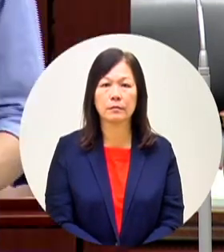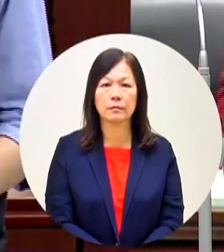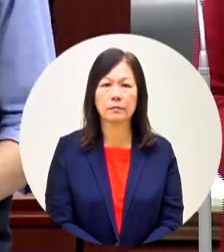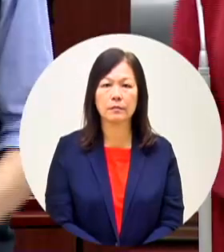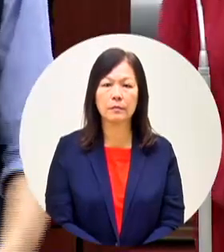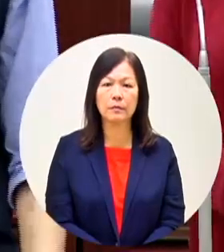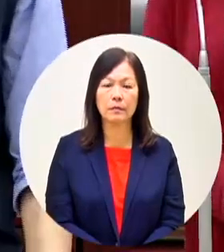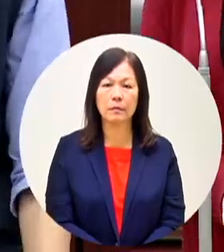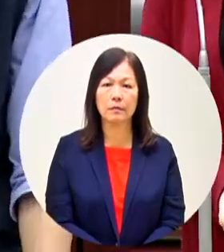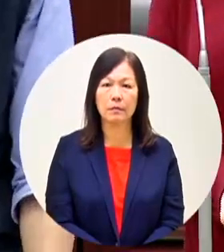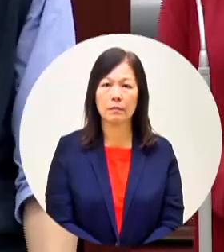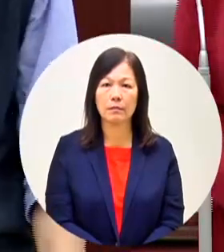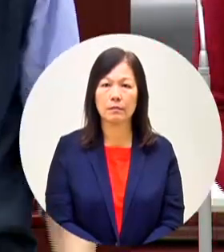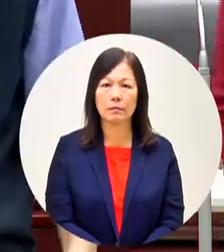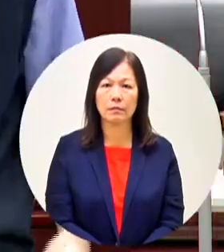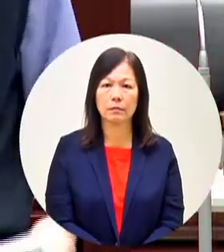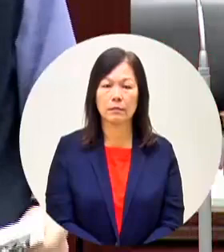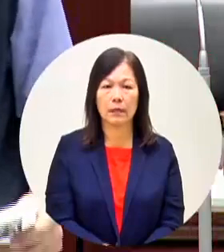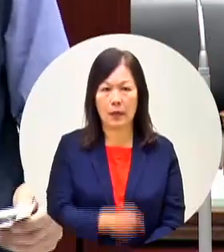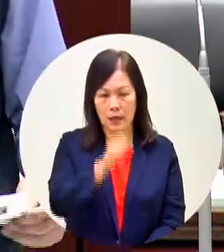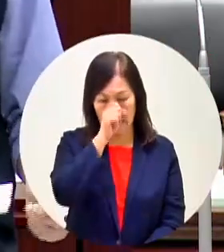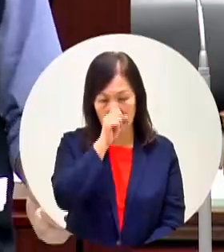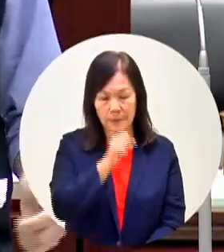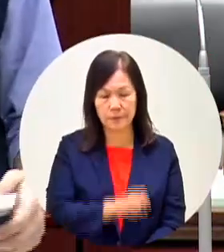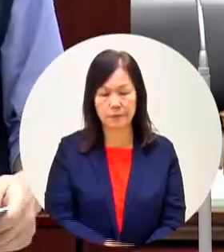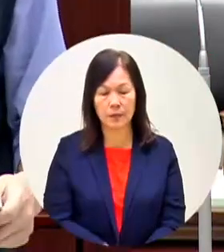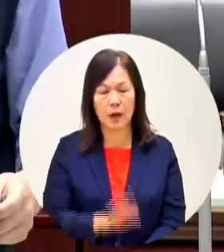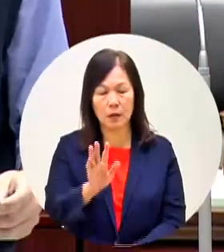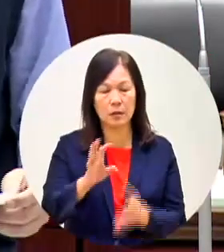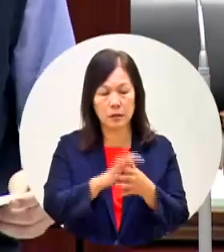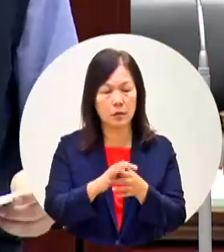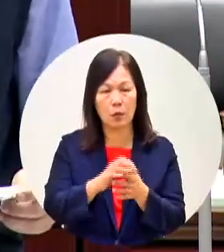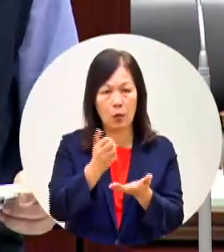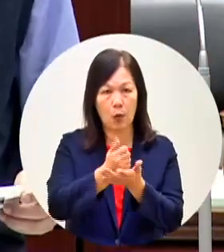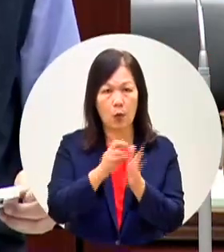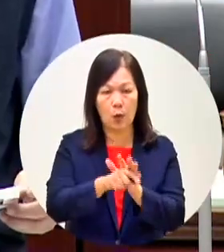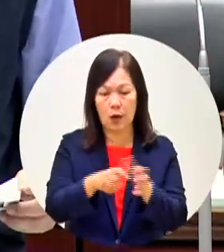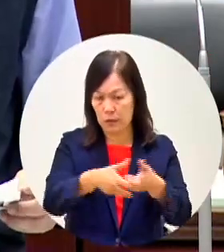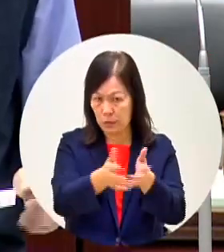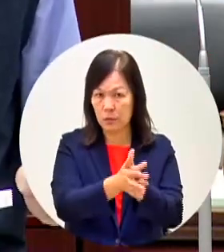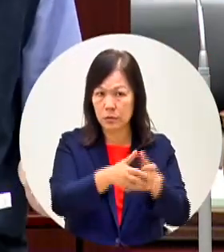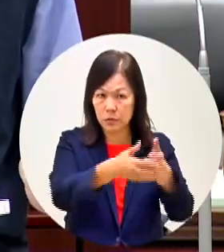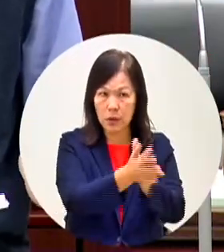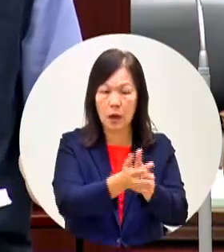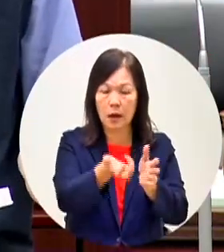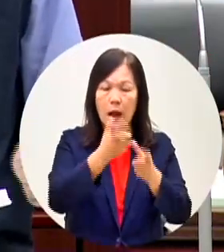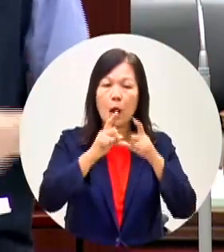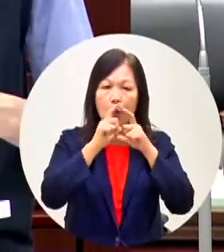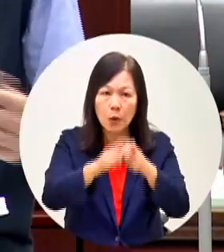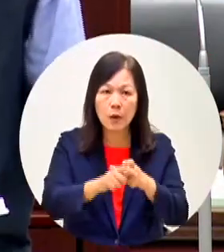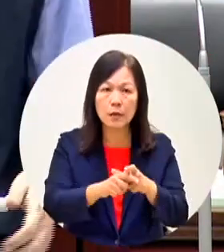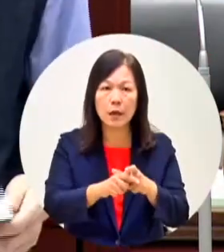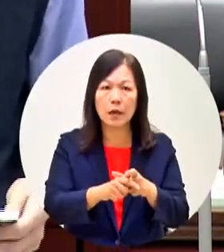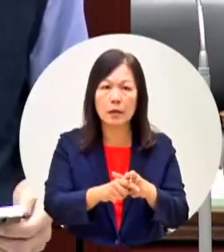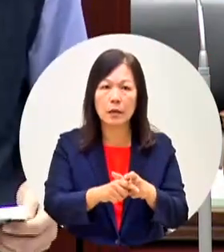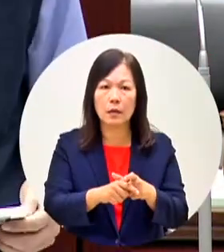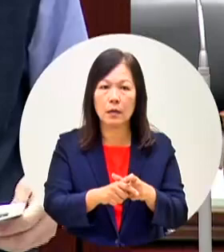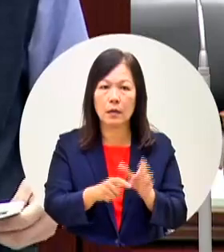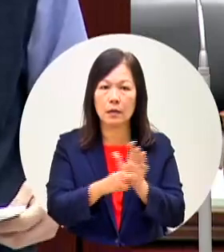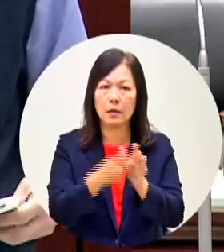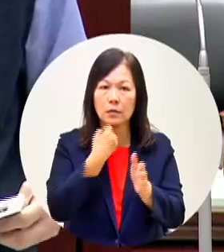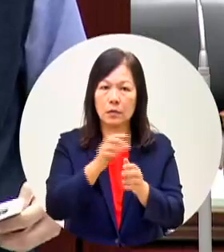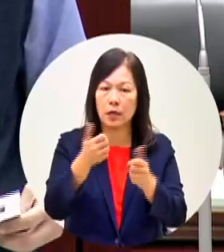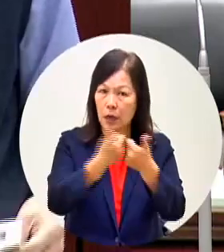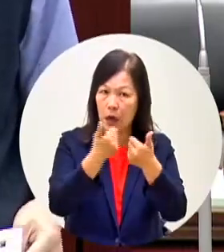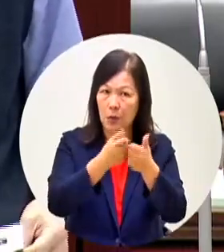好，那请相关的局处针对我刚刚所回复陈美雅议员的，能够在不开会期间用书面先答复